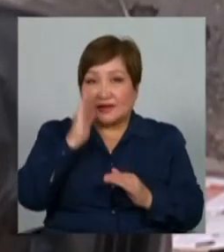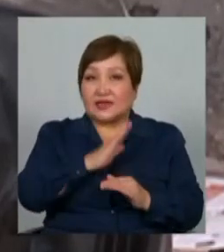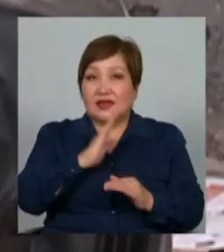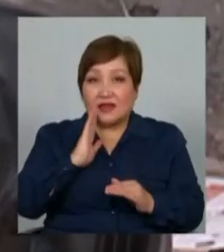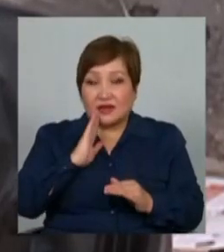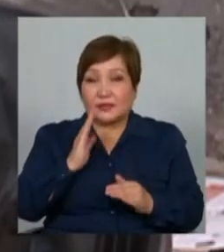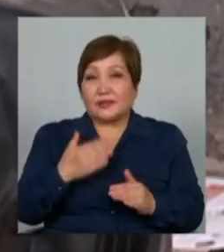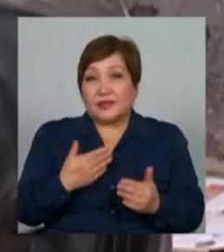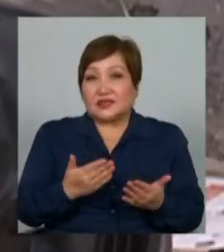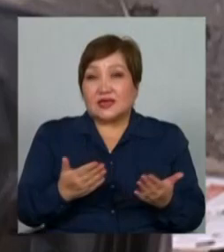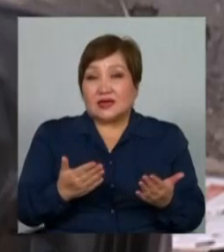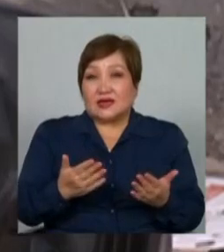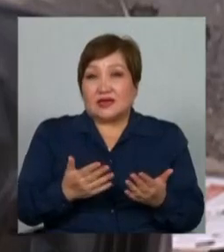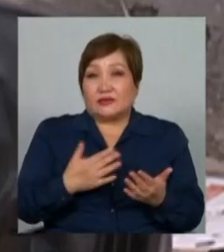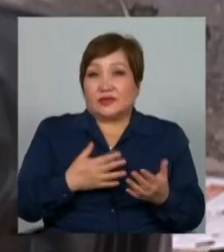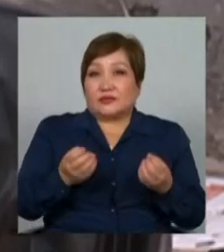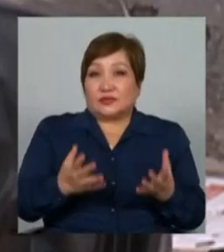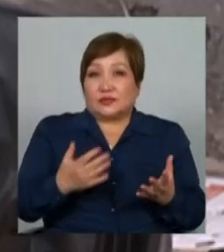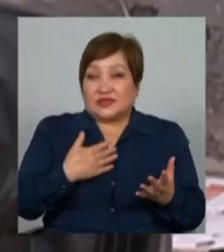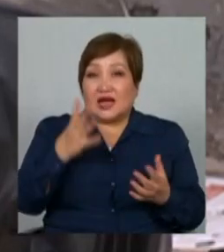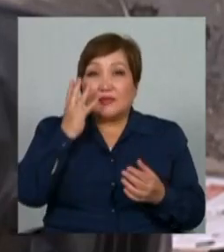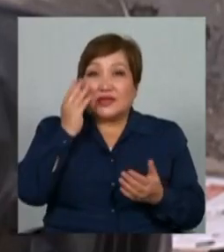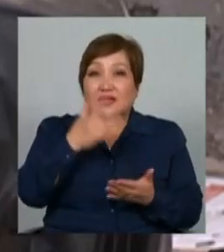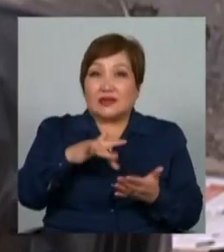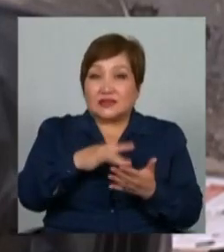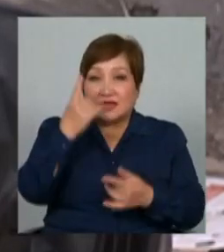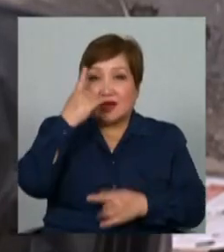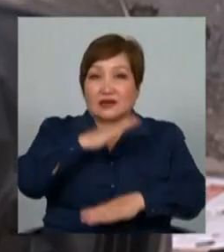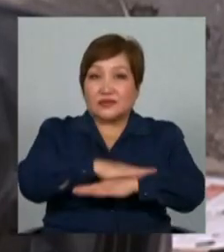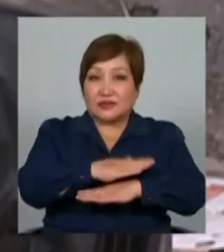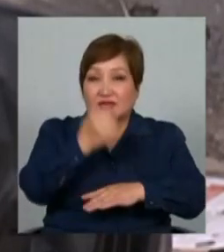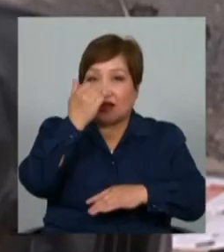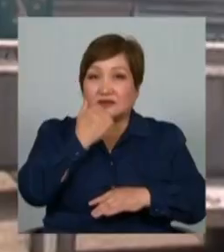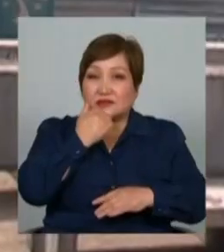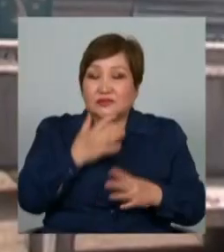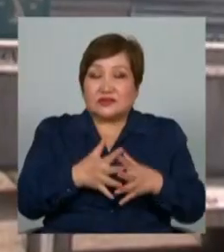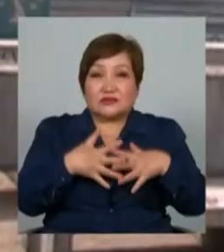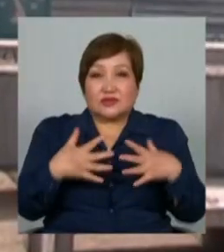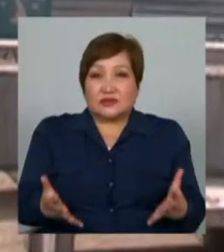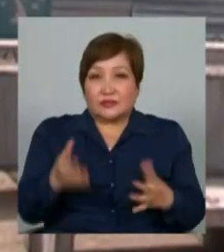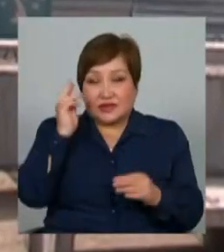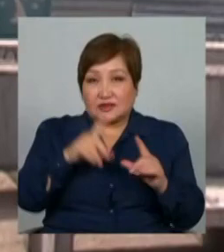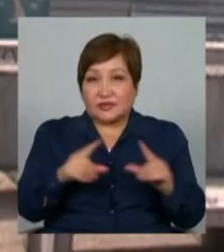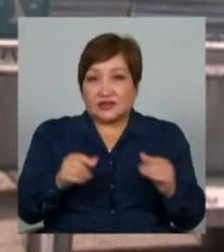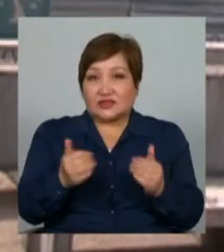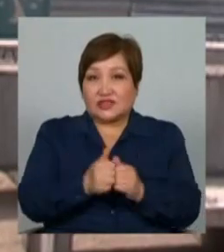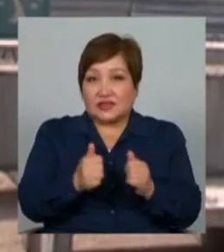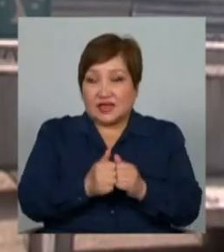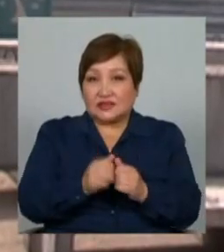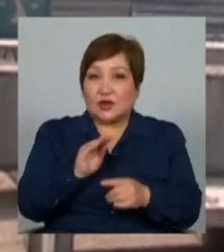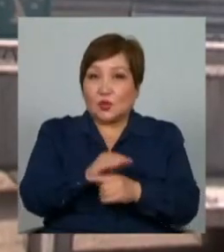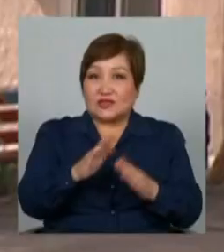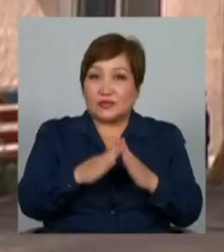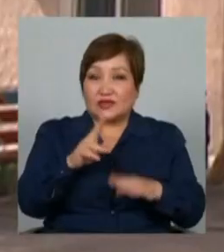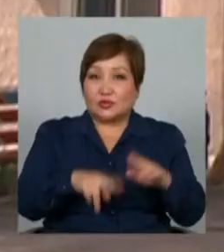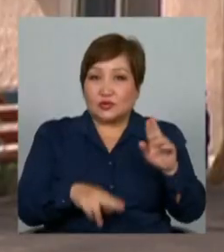қосылып, бізді Алматы қаласының әкімдігіне алғысымыз шексіз. Мектептің жанындағы қосалқы ғимараттың